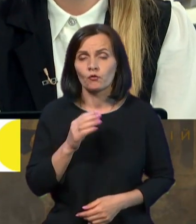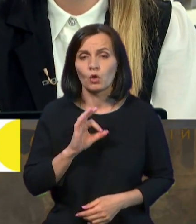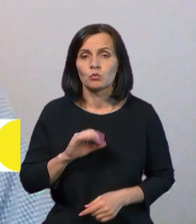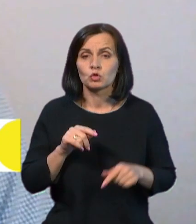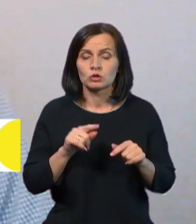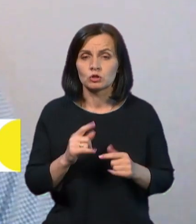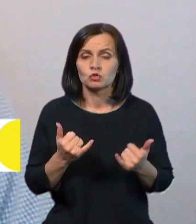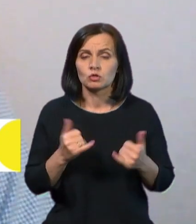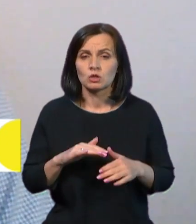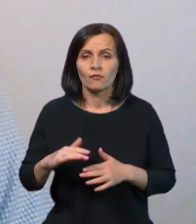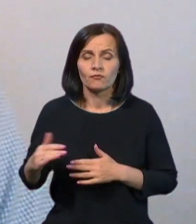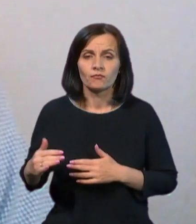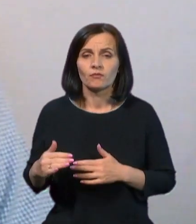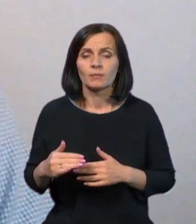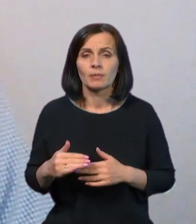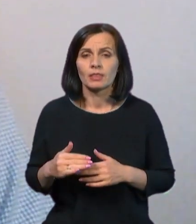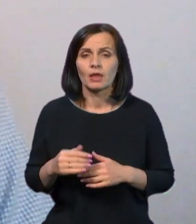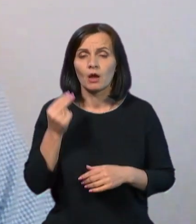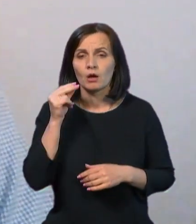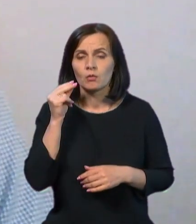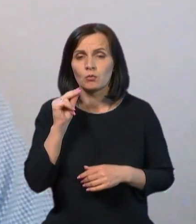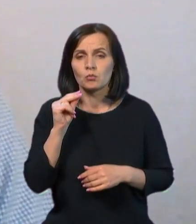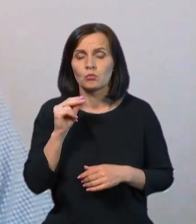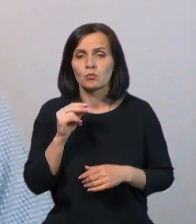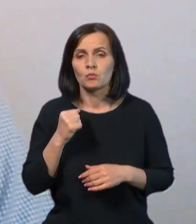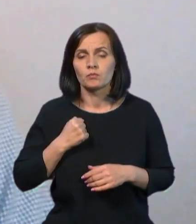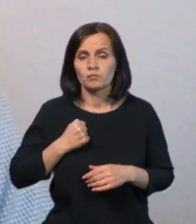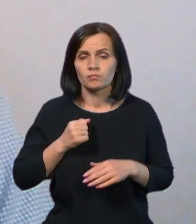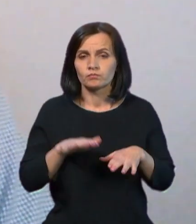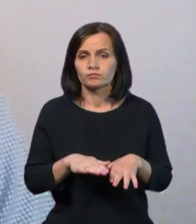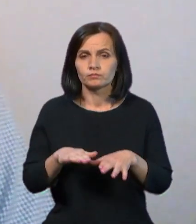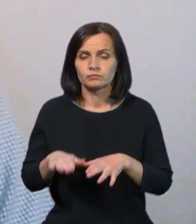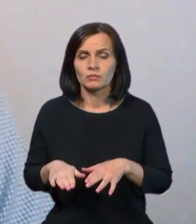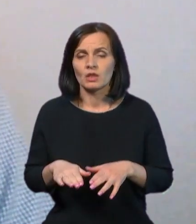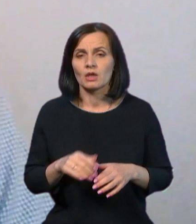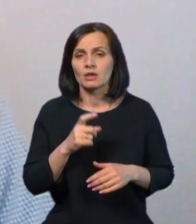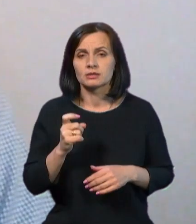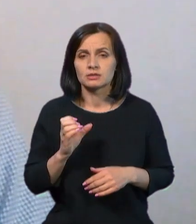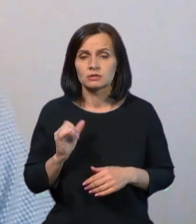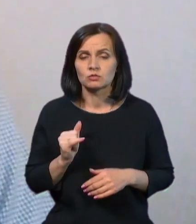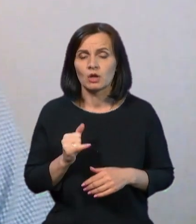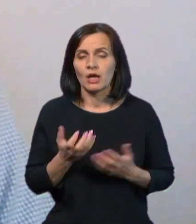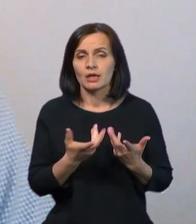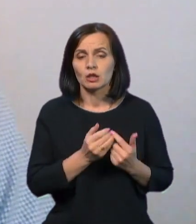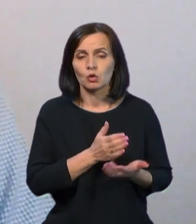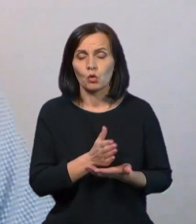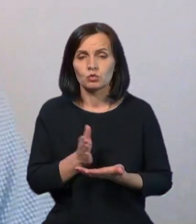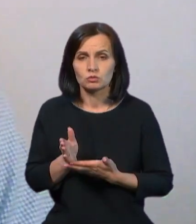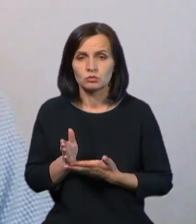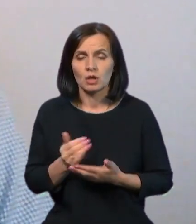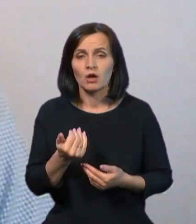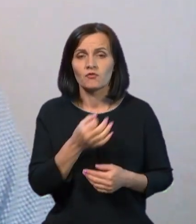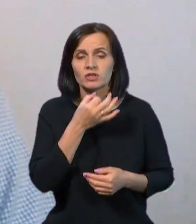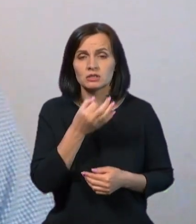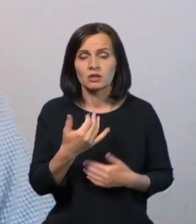що наразі відбувається покращення тактичної позиції Збройних сил України на декількох напрямках. Ви назвали